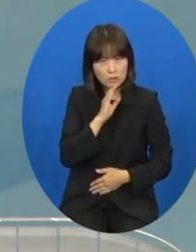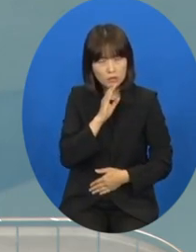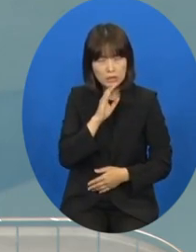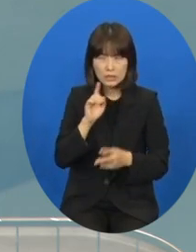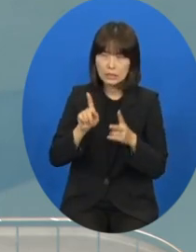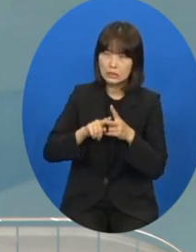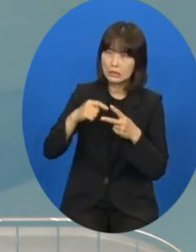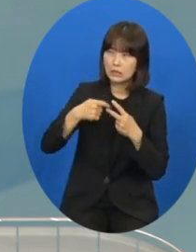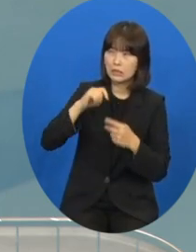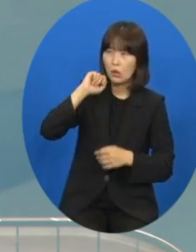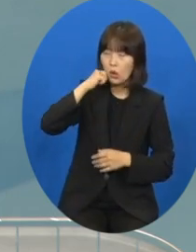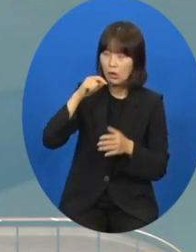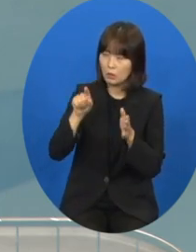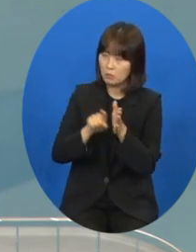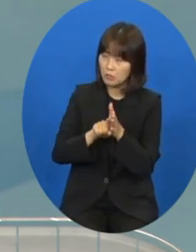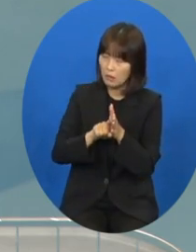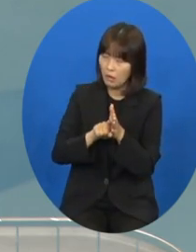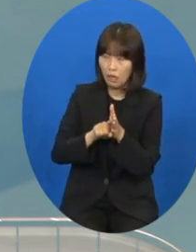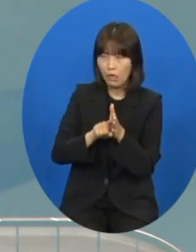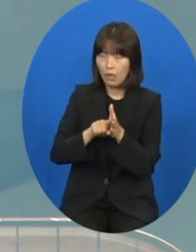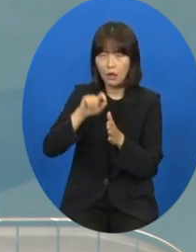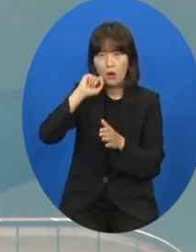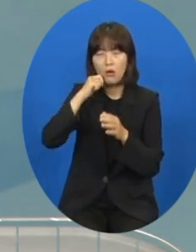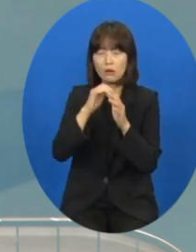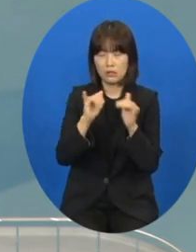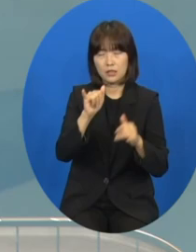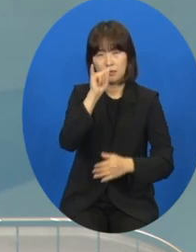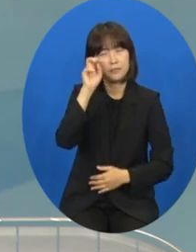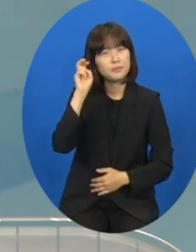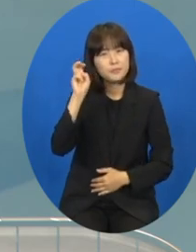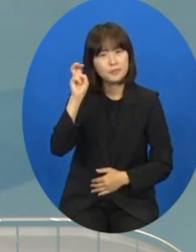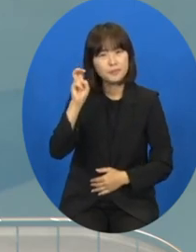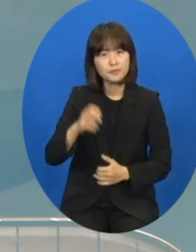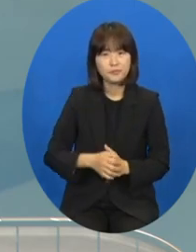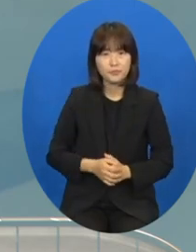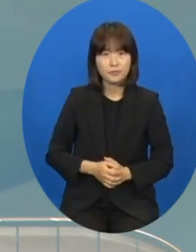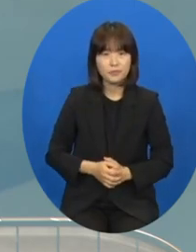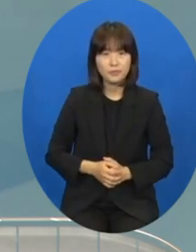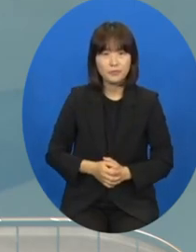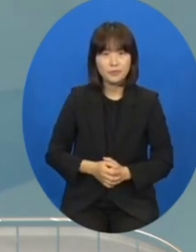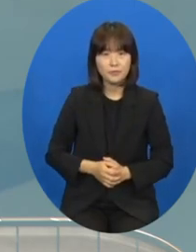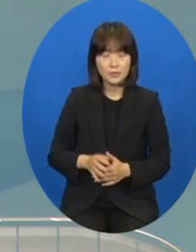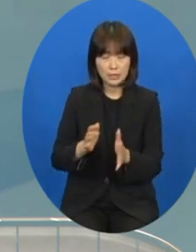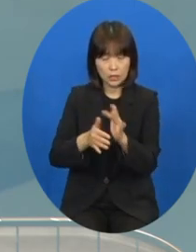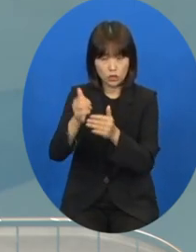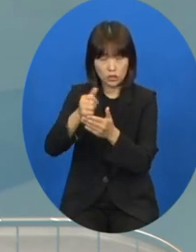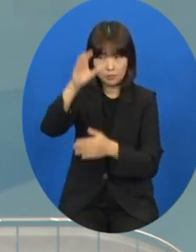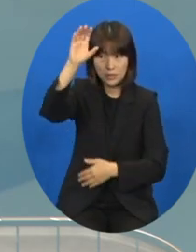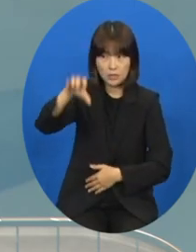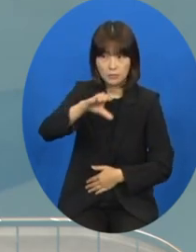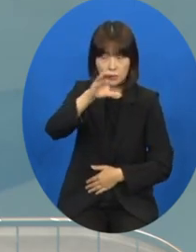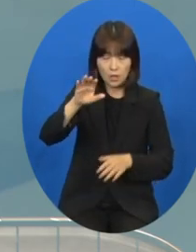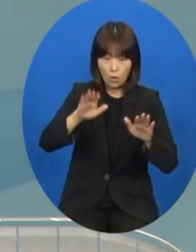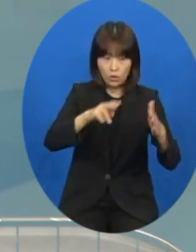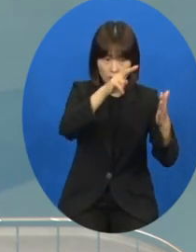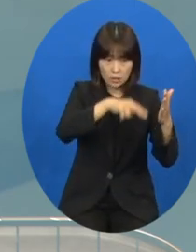이해도 안 되고 믿어지지도 않는 사람이 있으실 거예요. 실제로 예수님은 십자가에서 오늘 읽으신